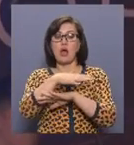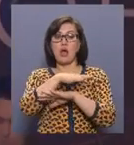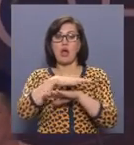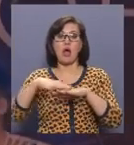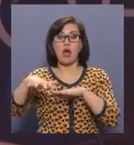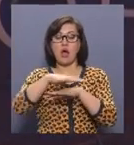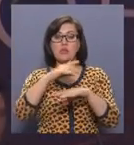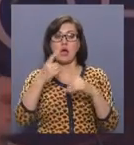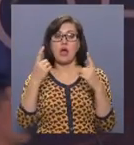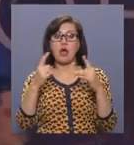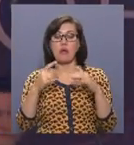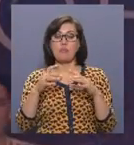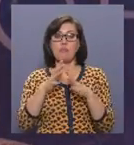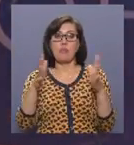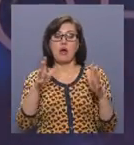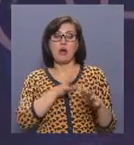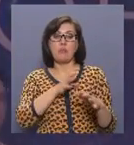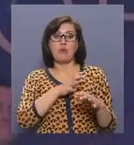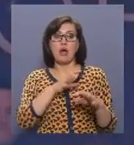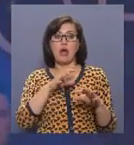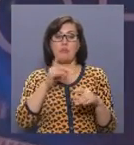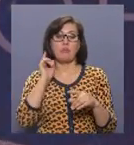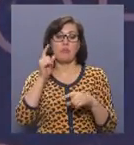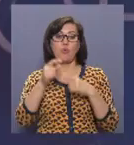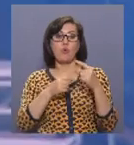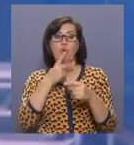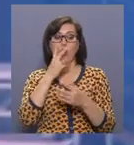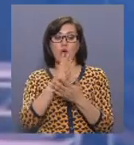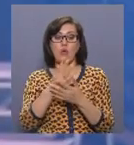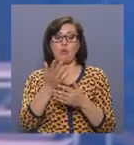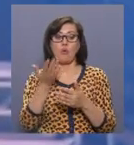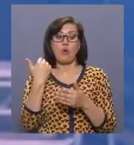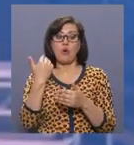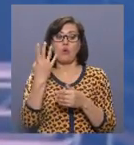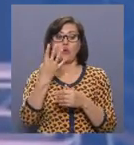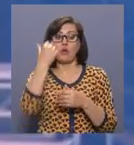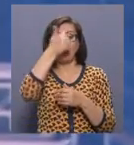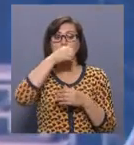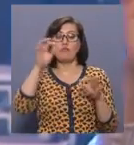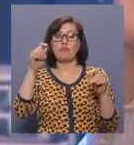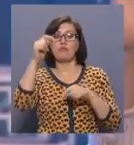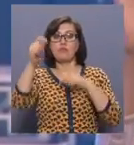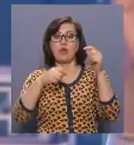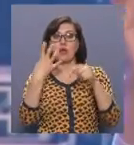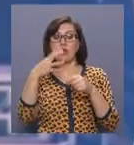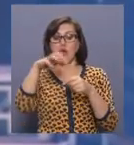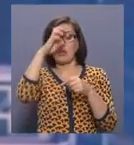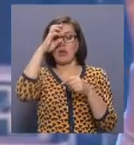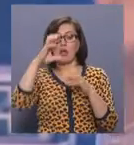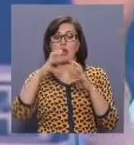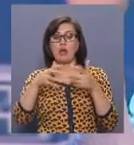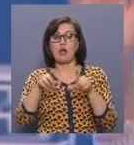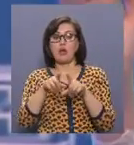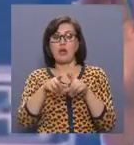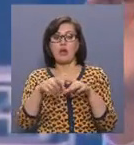әлем халықтарының бай мұрасын таныстыру. Негізі өткен 4 жылда фестиваль сахнасында әлемнің 40 елі және